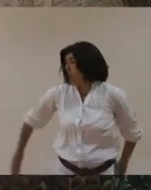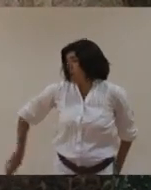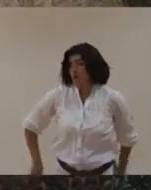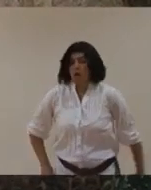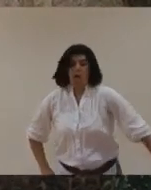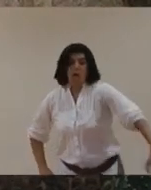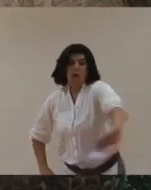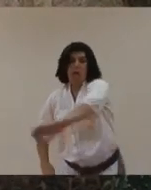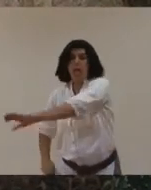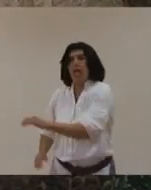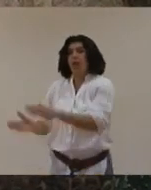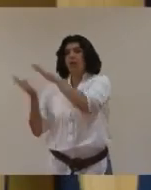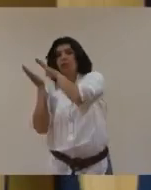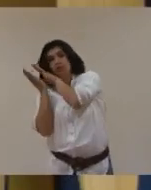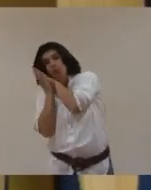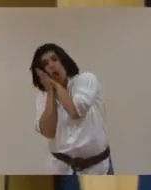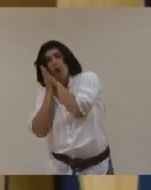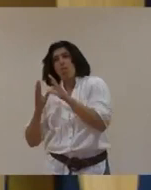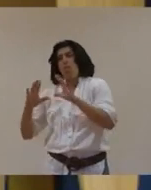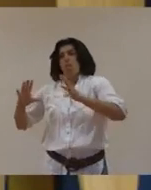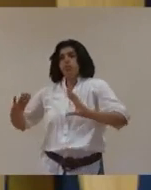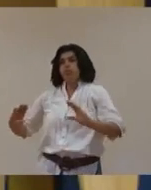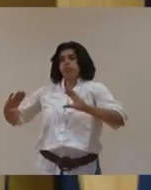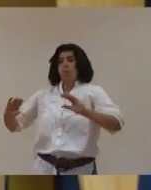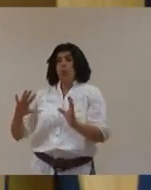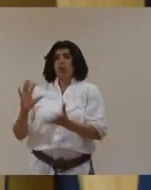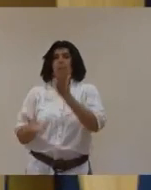montrent le souci de confort évoluant au fil du temps.